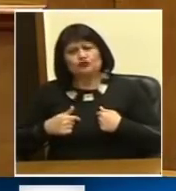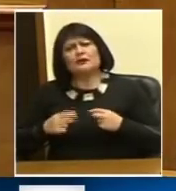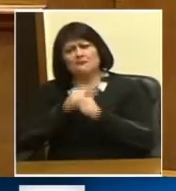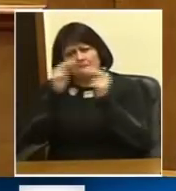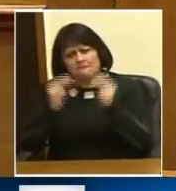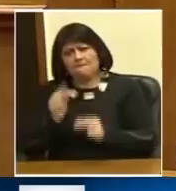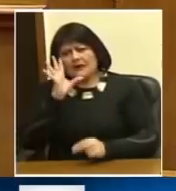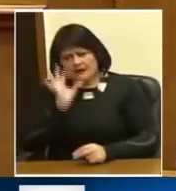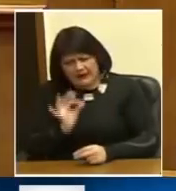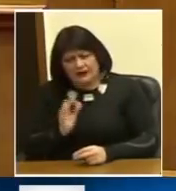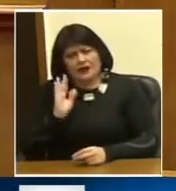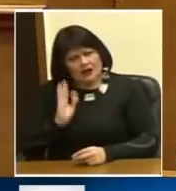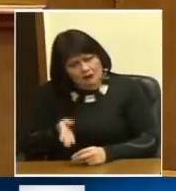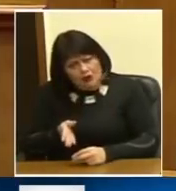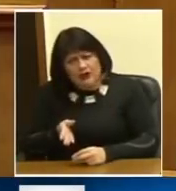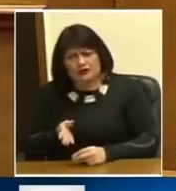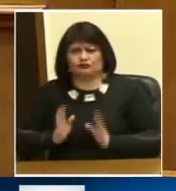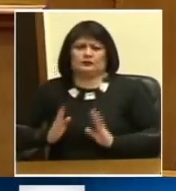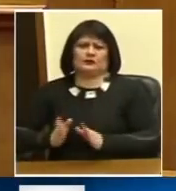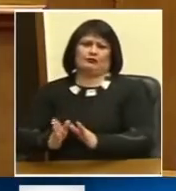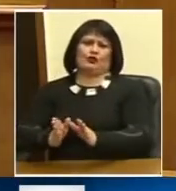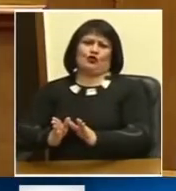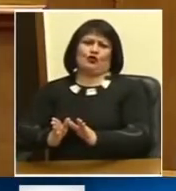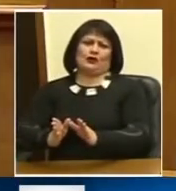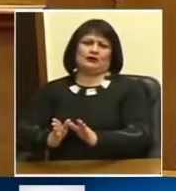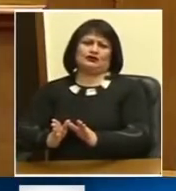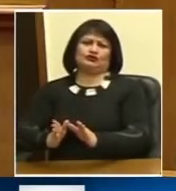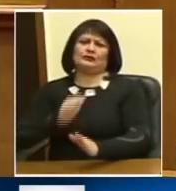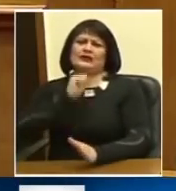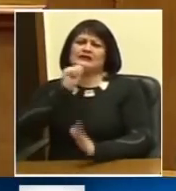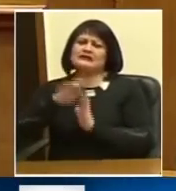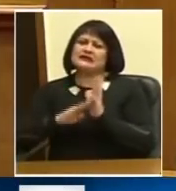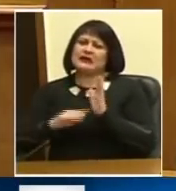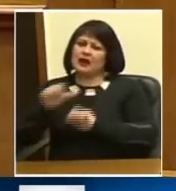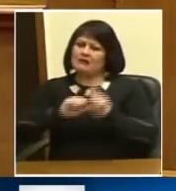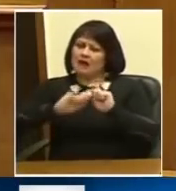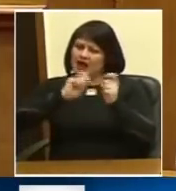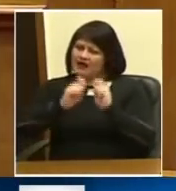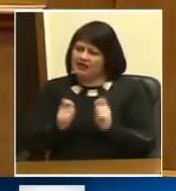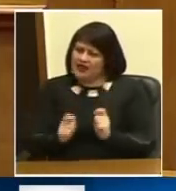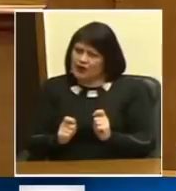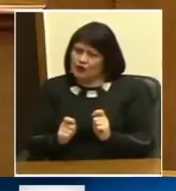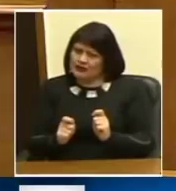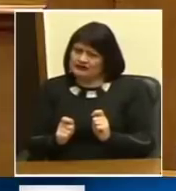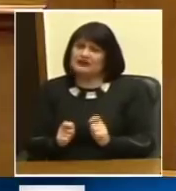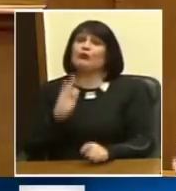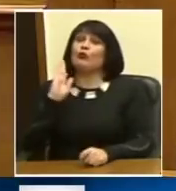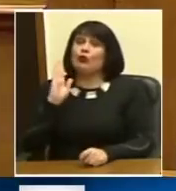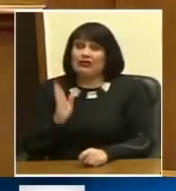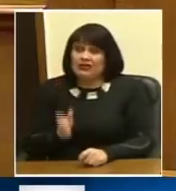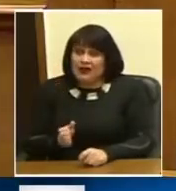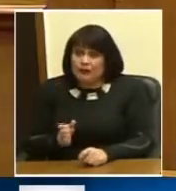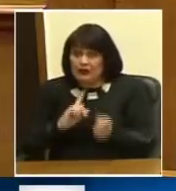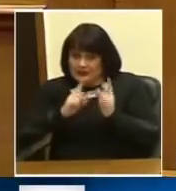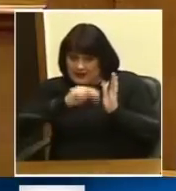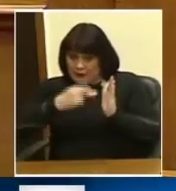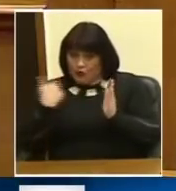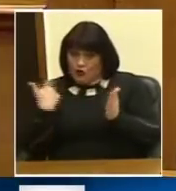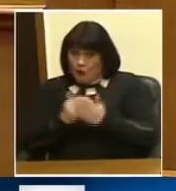πραγματικά να μπορέσουμε να προχωρήσουμε σε μια συνταγματική αναθεώρηση που θα αντιστοιχεί στη μεταμνημόνια